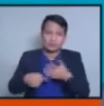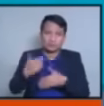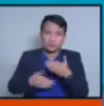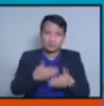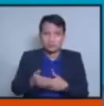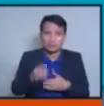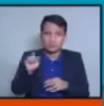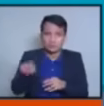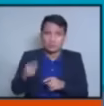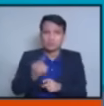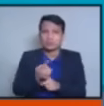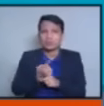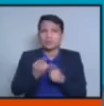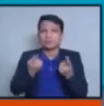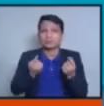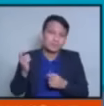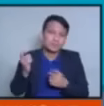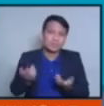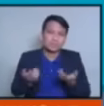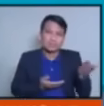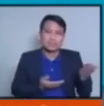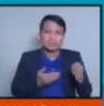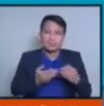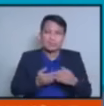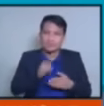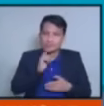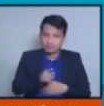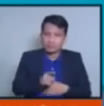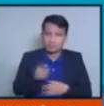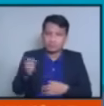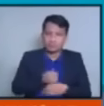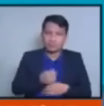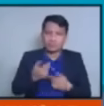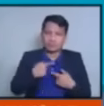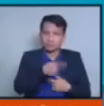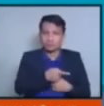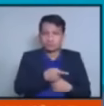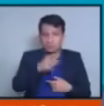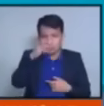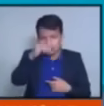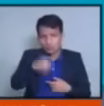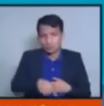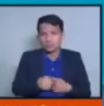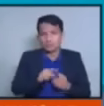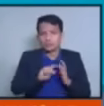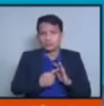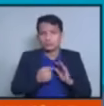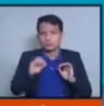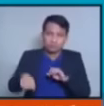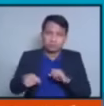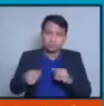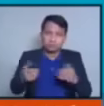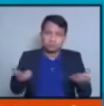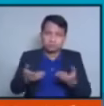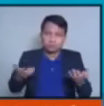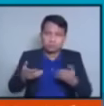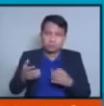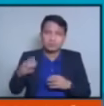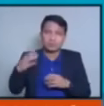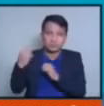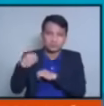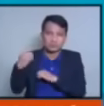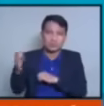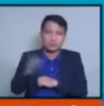na gawin pa para talagang masiguro na may kilalagyan po itong suspect na ito. Ano, Colonel, sir? Makakasa po